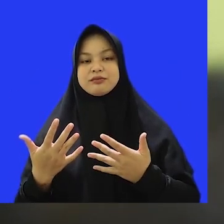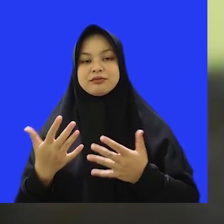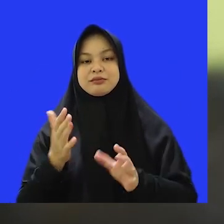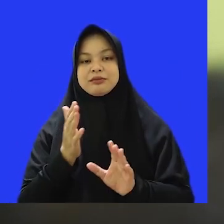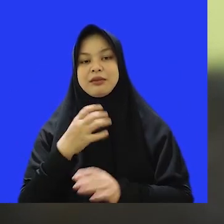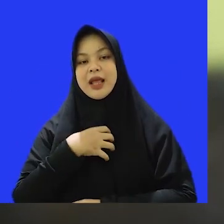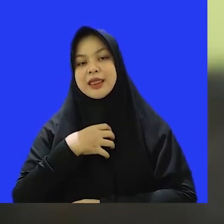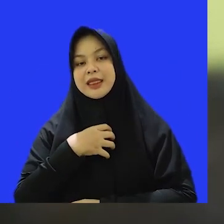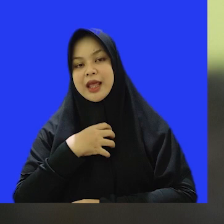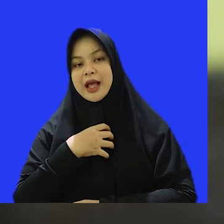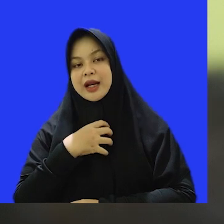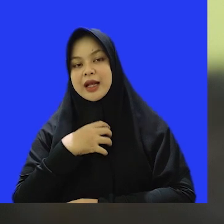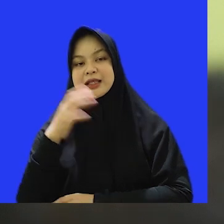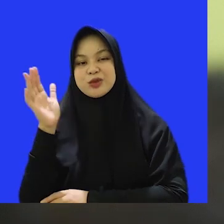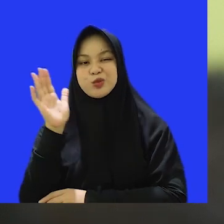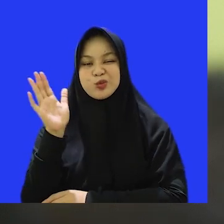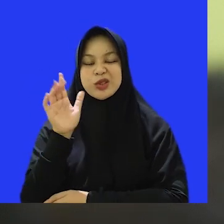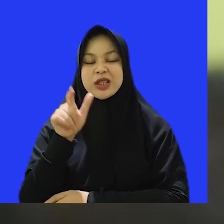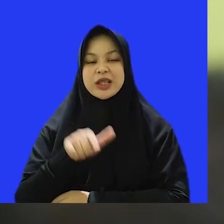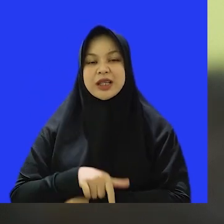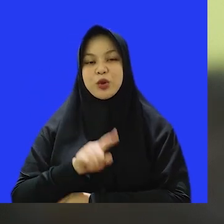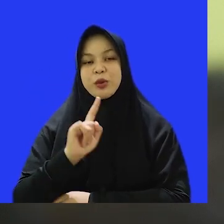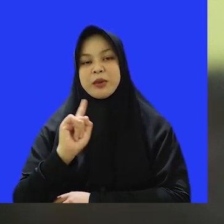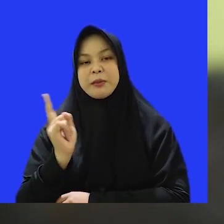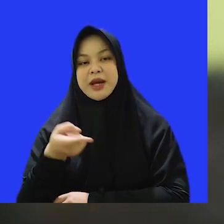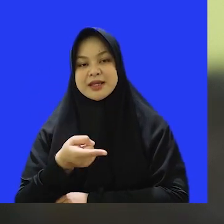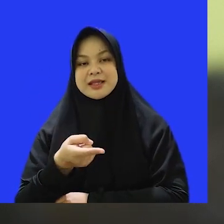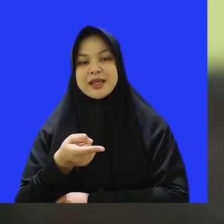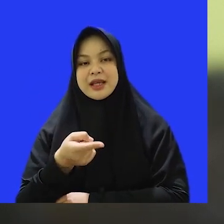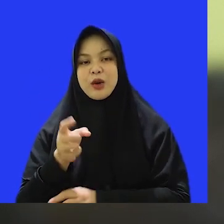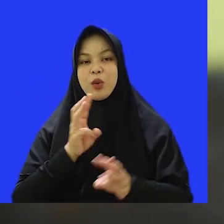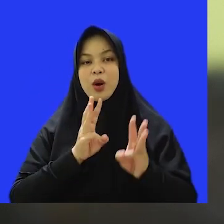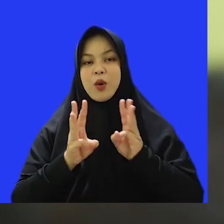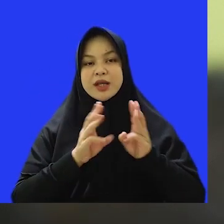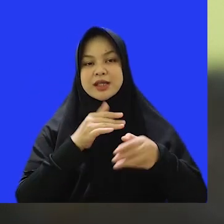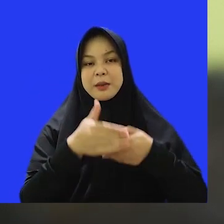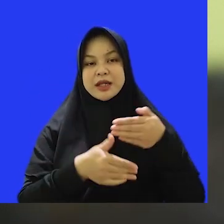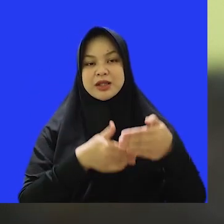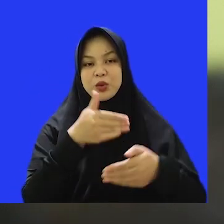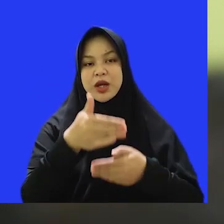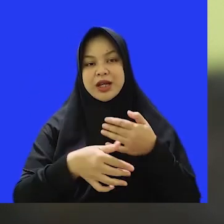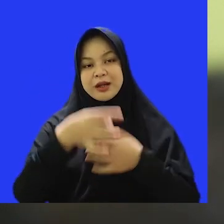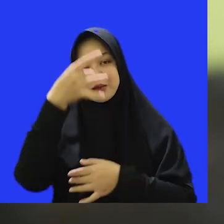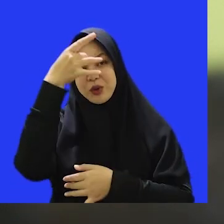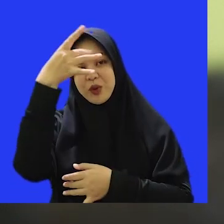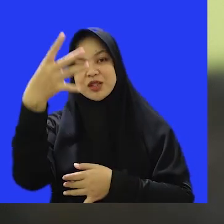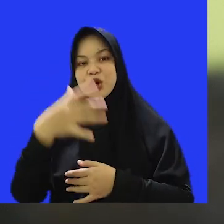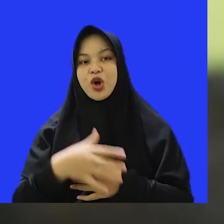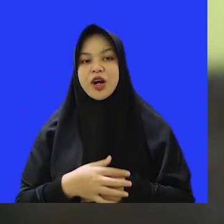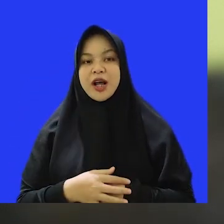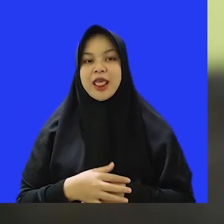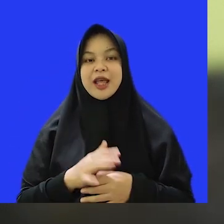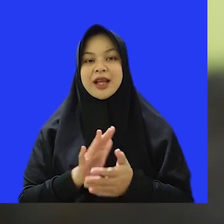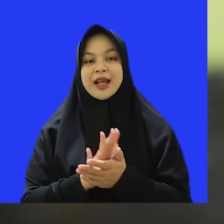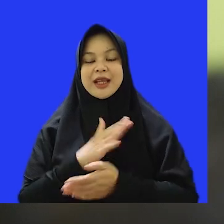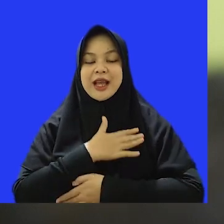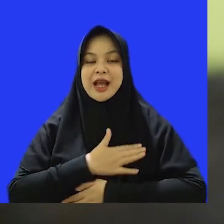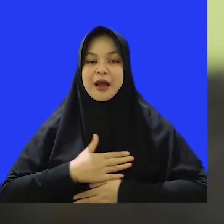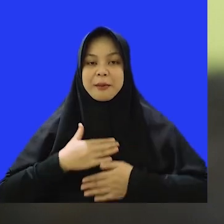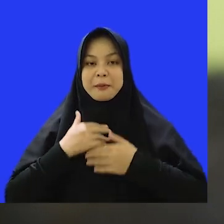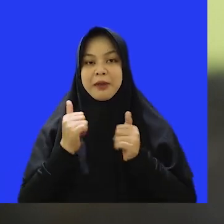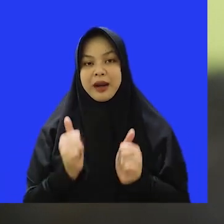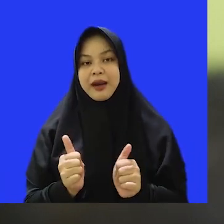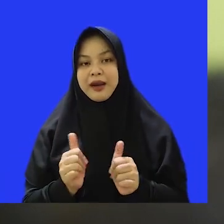atau mental narasumber. Hal ini akan memastikan wawancara berlangsung secara profesional